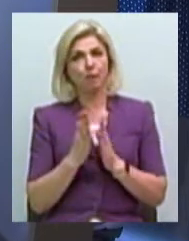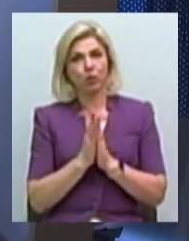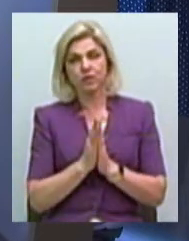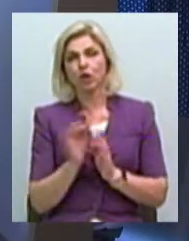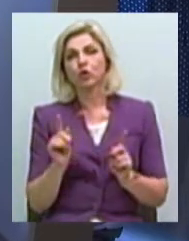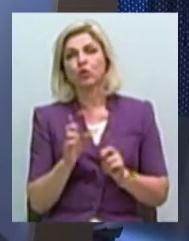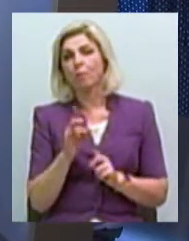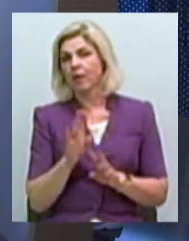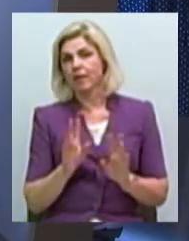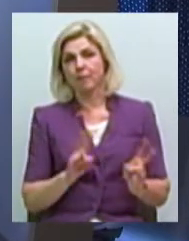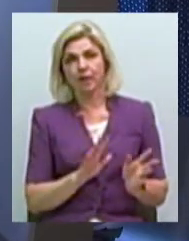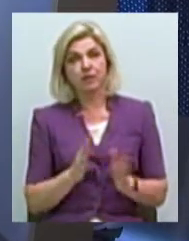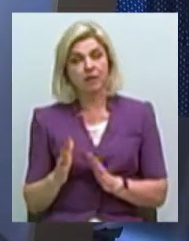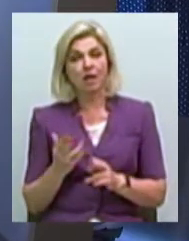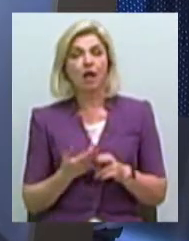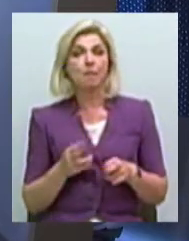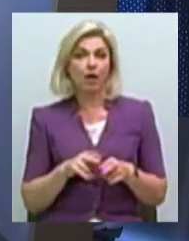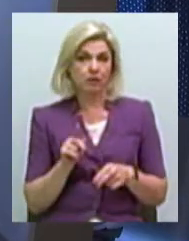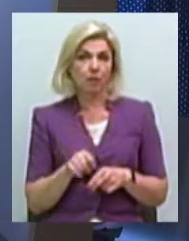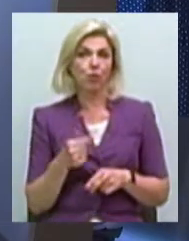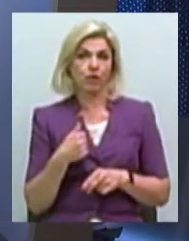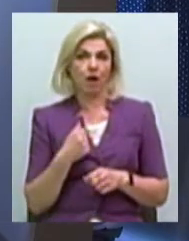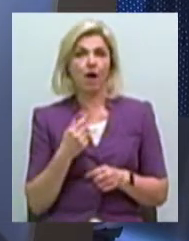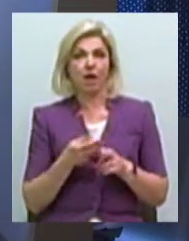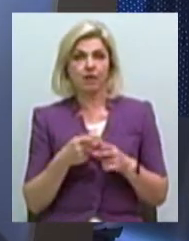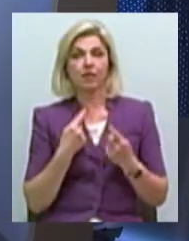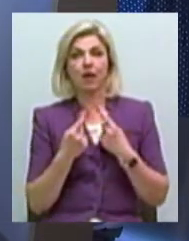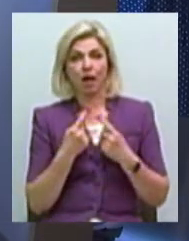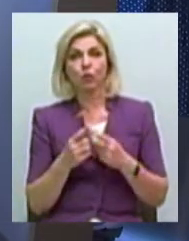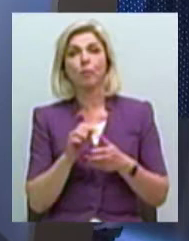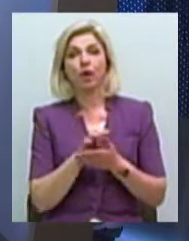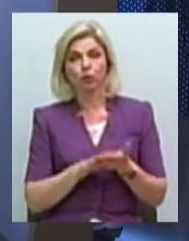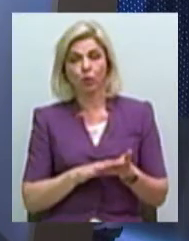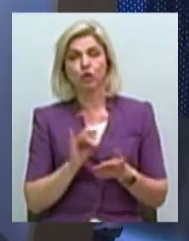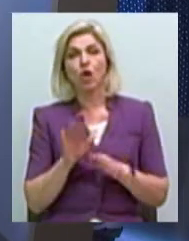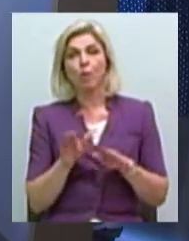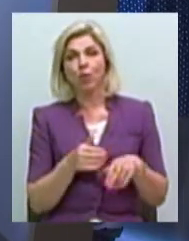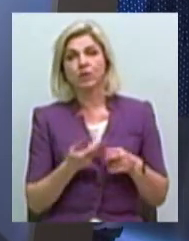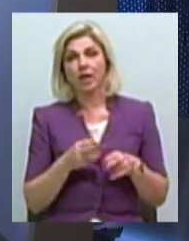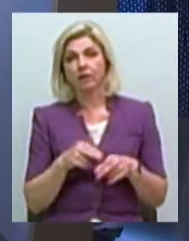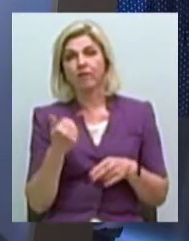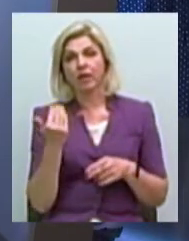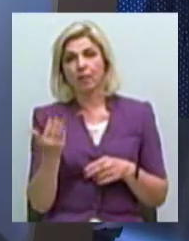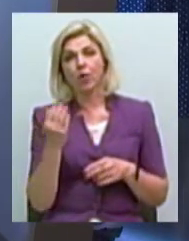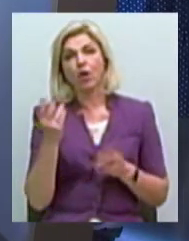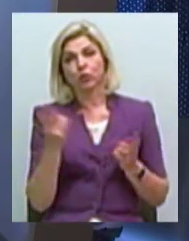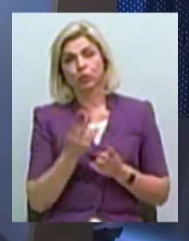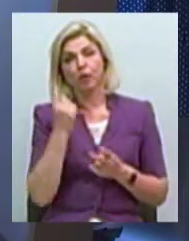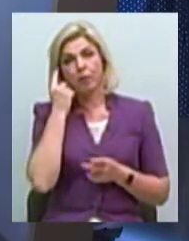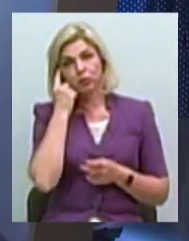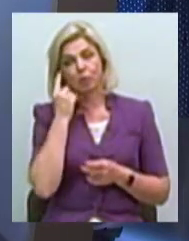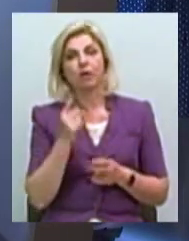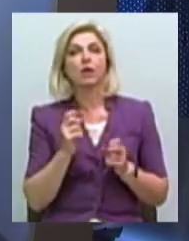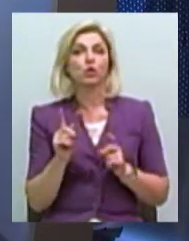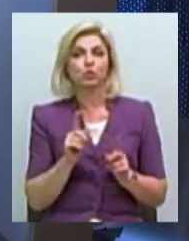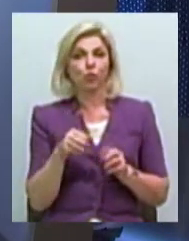ни происходило. Поэтому я этот диалог с ним не продолжил, и, как говорится, посоветовал ему, не знаю, там, подумать и что-то, как